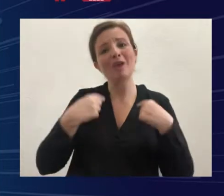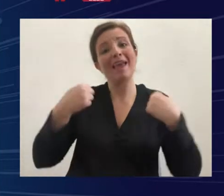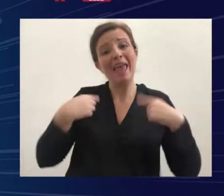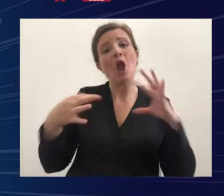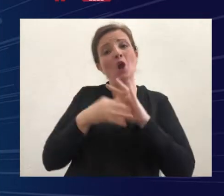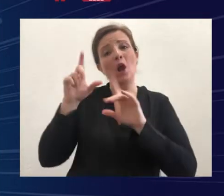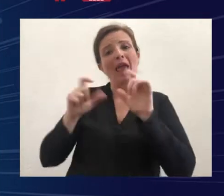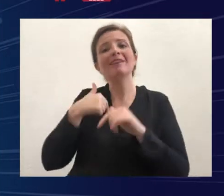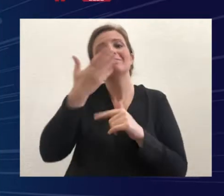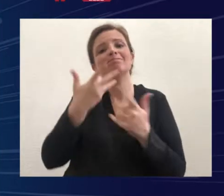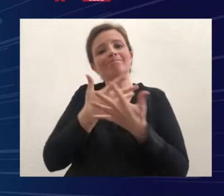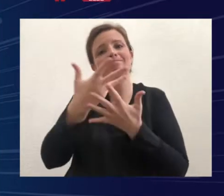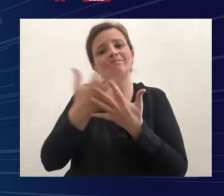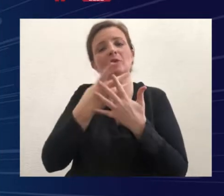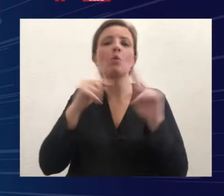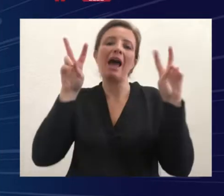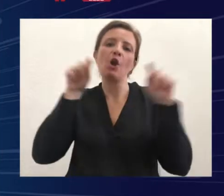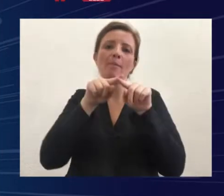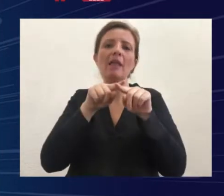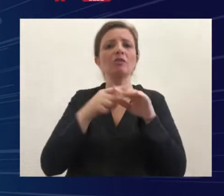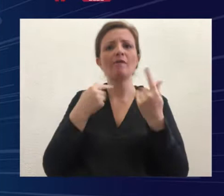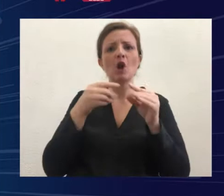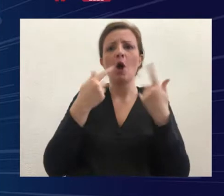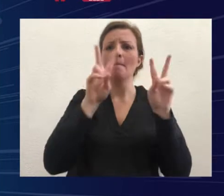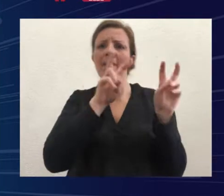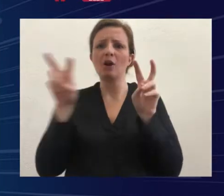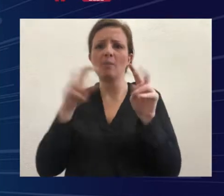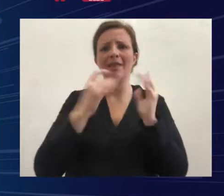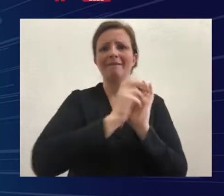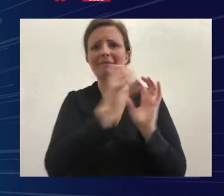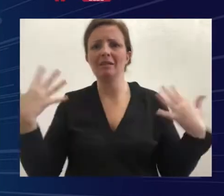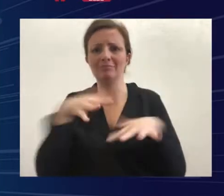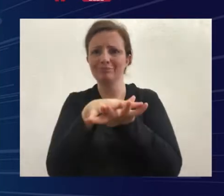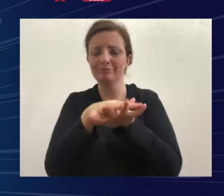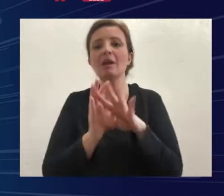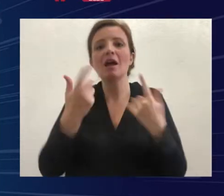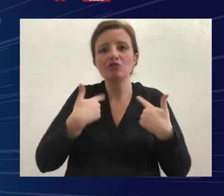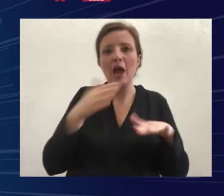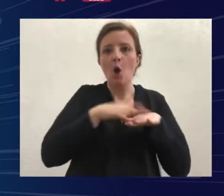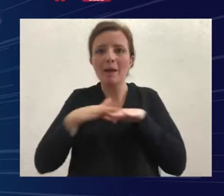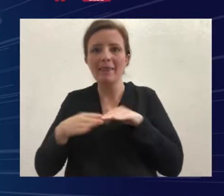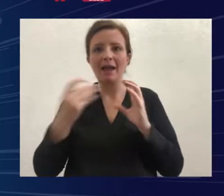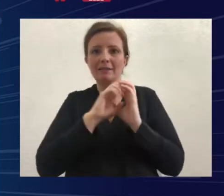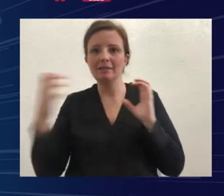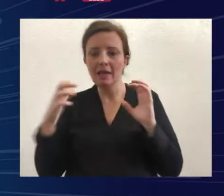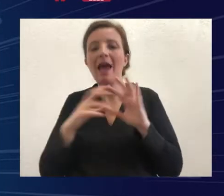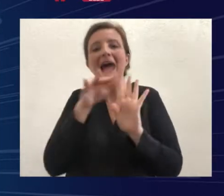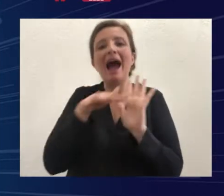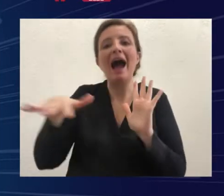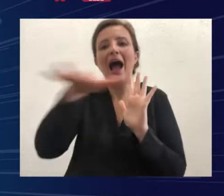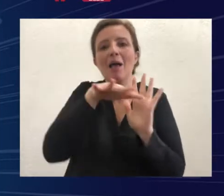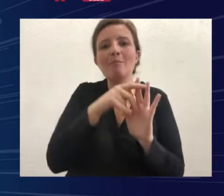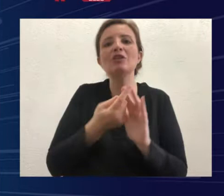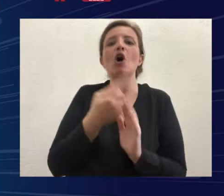alcuni miei colleghi vogliamo presentarvi un argomento interdisciplinare che riesce a coniugare le nostre diverse competenze e conoscenze in